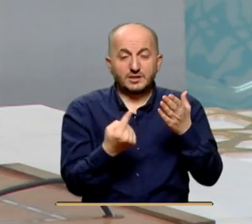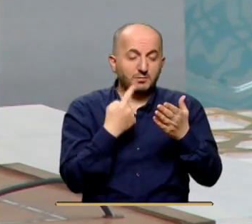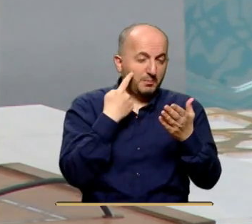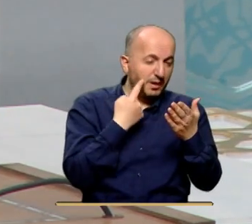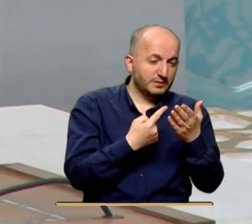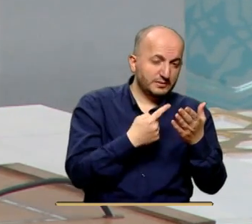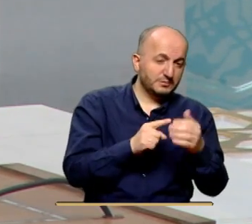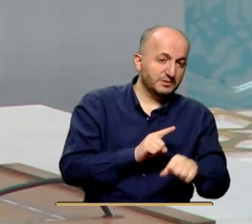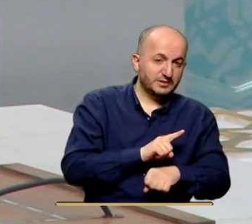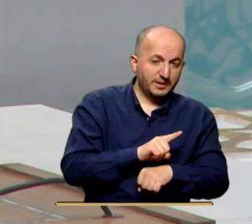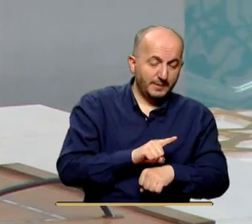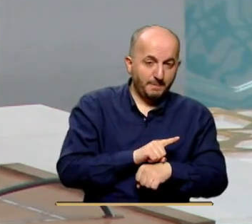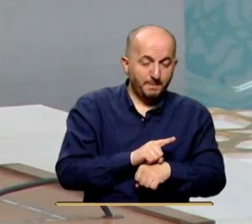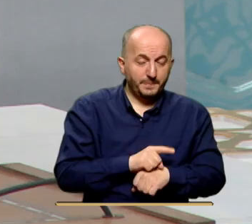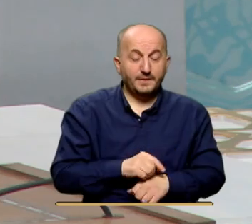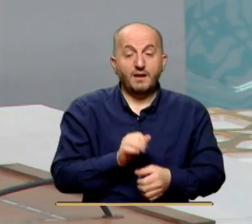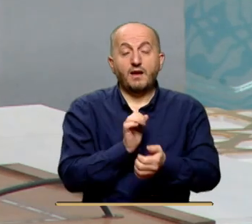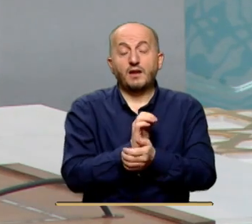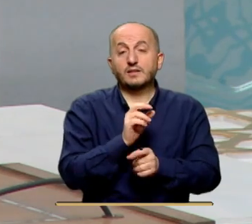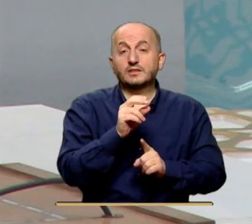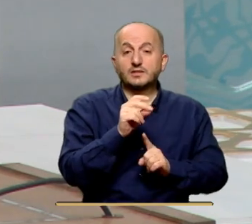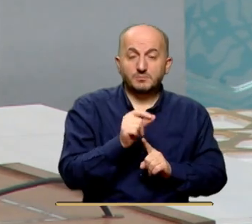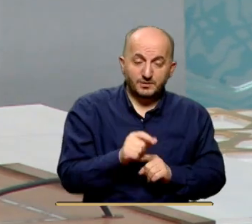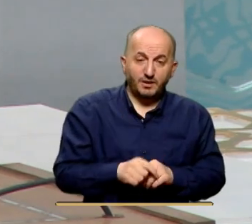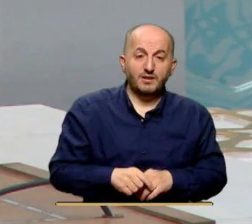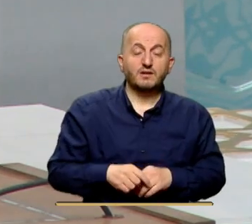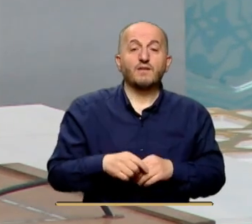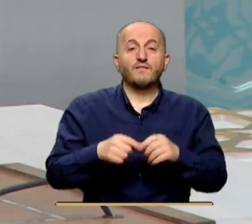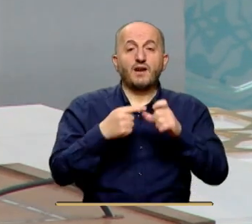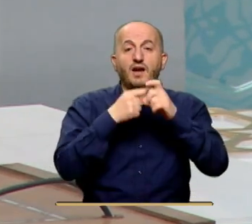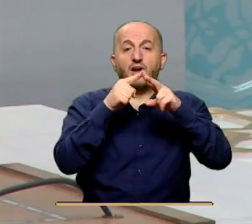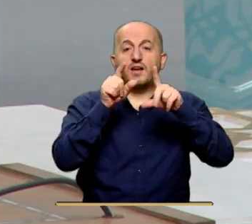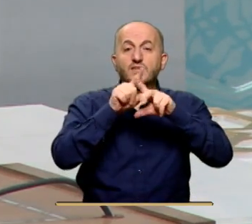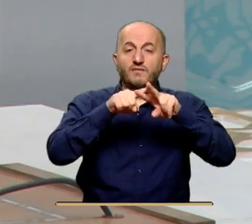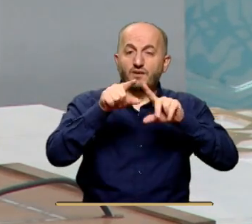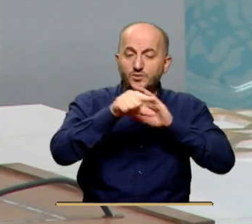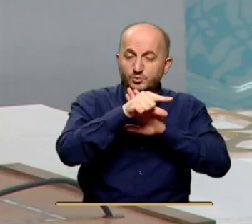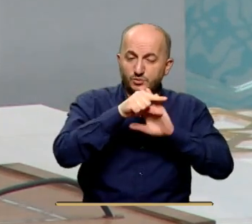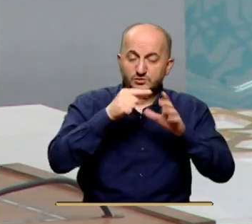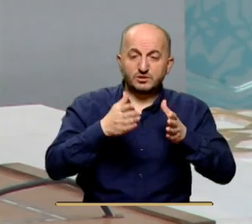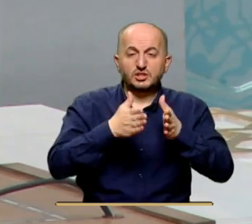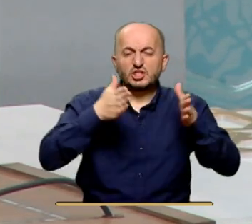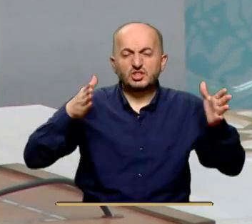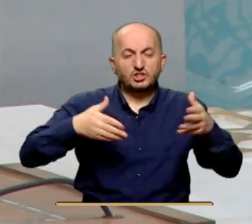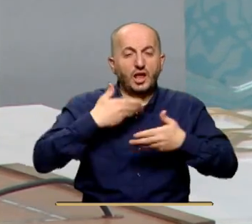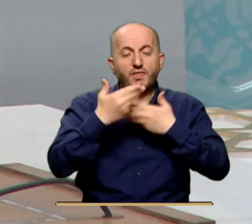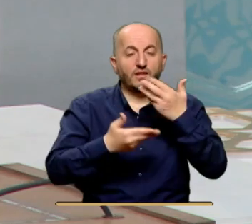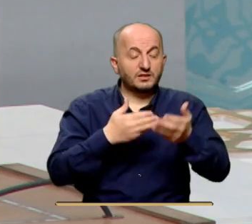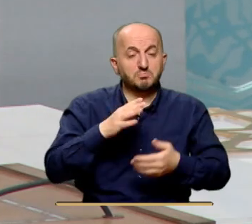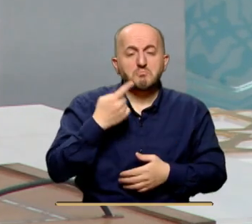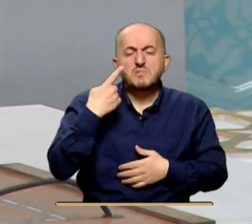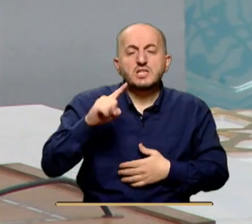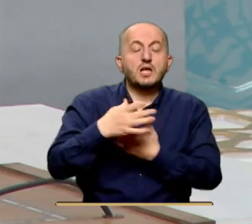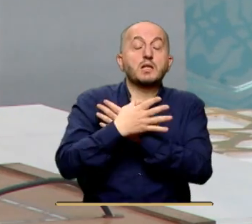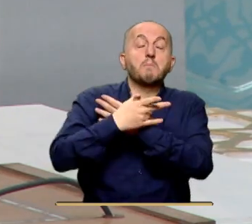baktığımızda Ali İmran ve Enfal suresinde geniş anlatımı var değil mi? Binlerce meleğin indiğini